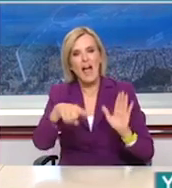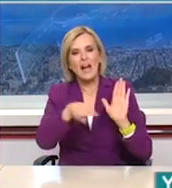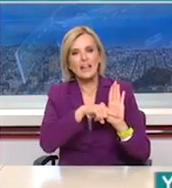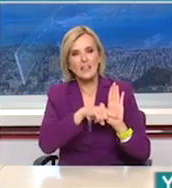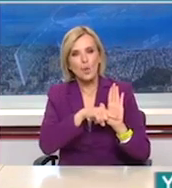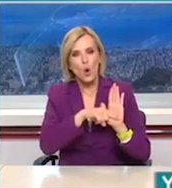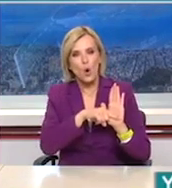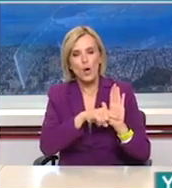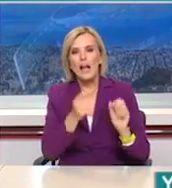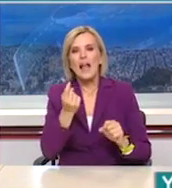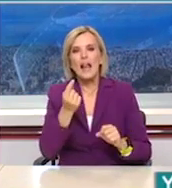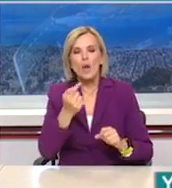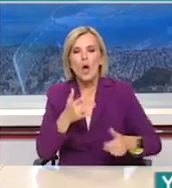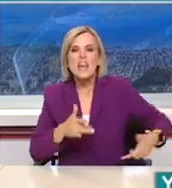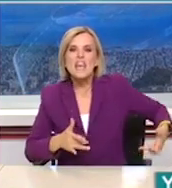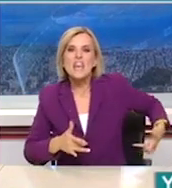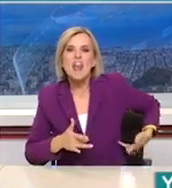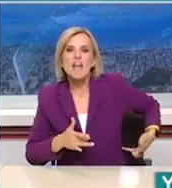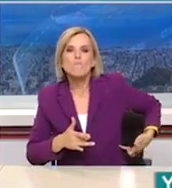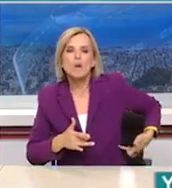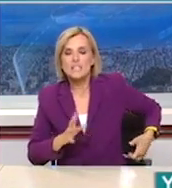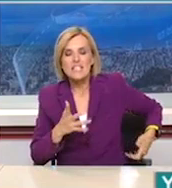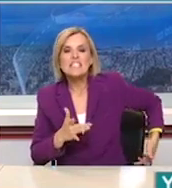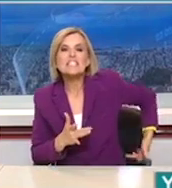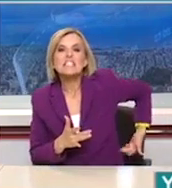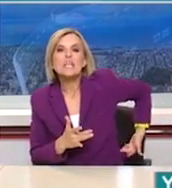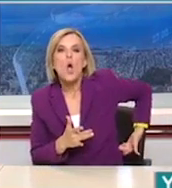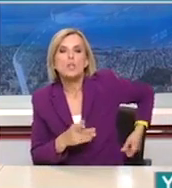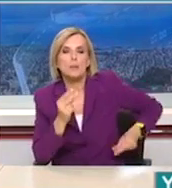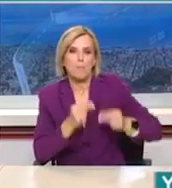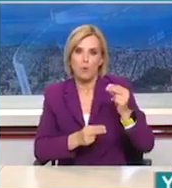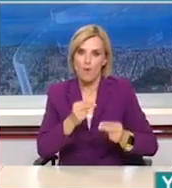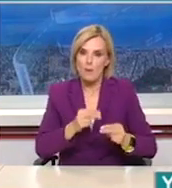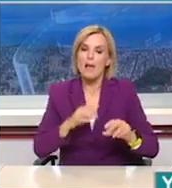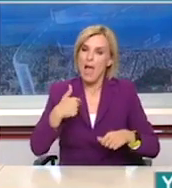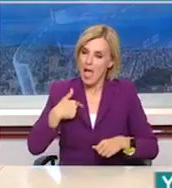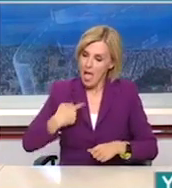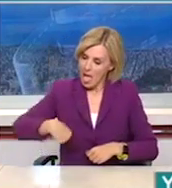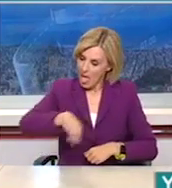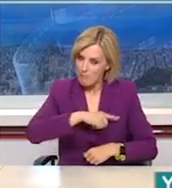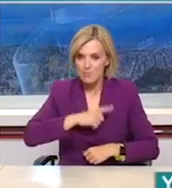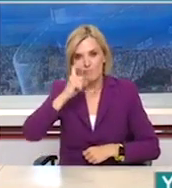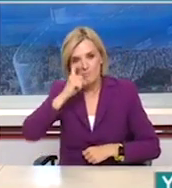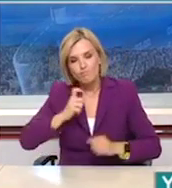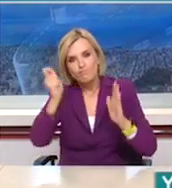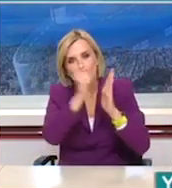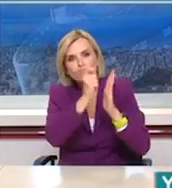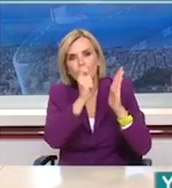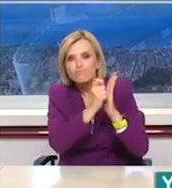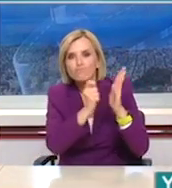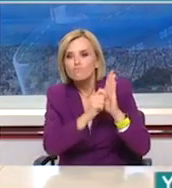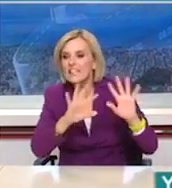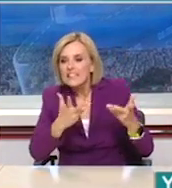με μικρή υπατική συμμετοχή. Είναι σημαντικό αυτό, πλέει δημοσιογράφος, να συνεχίσουμε να καταγράφουμε τις παρενέργειες και να συνεχίσουμε να